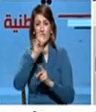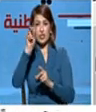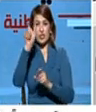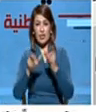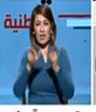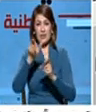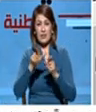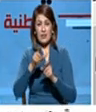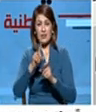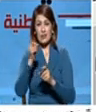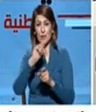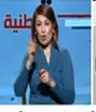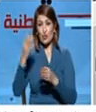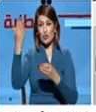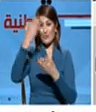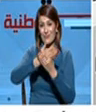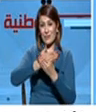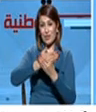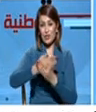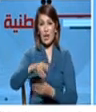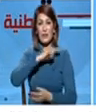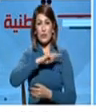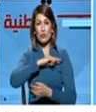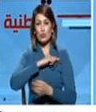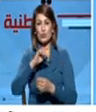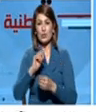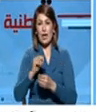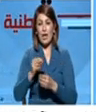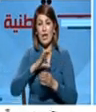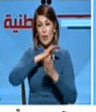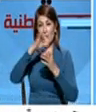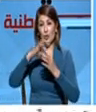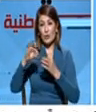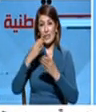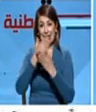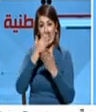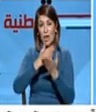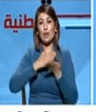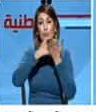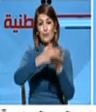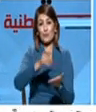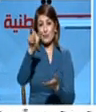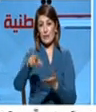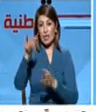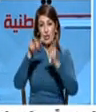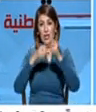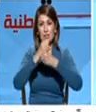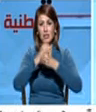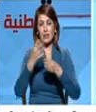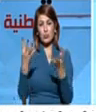الحفاظ على حق ياخذ المائتين دينار يكونوا مصر حبهم لدى الصندوق قلنا للمؤجر يا سيدي ايجي للصندوق